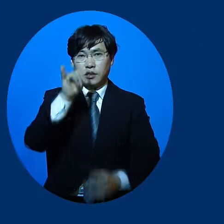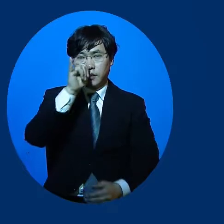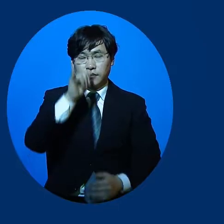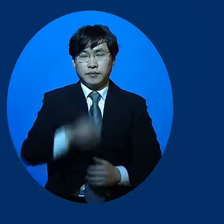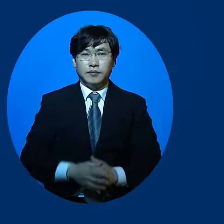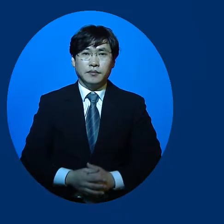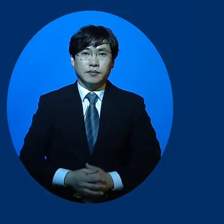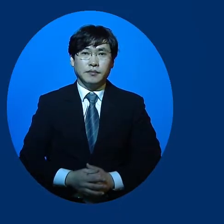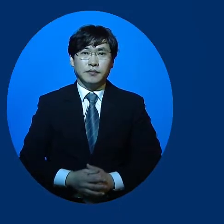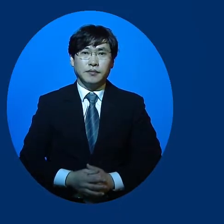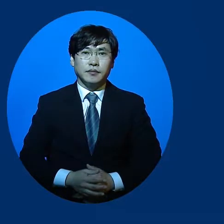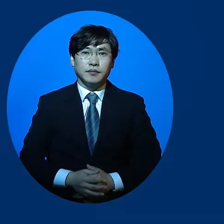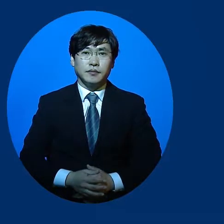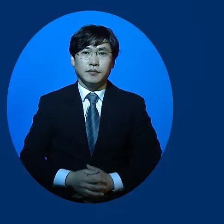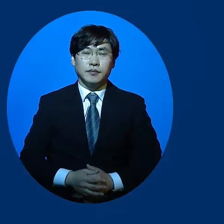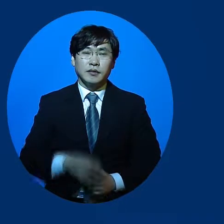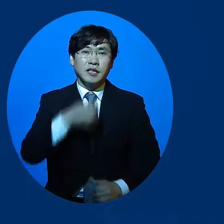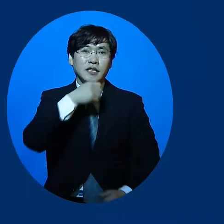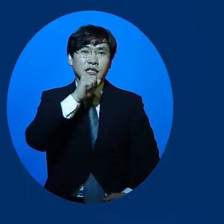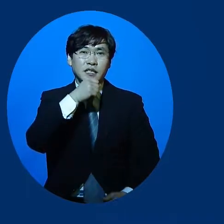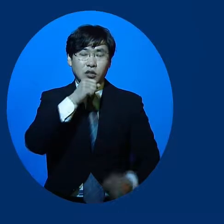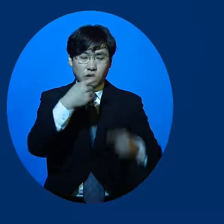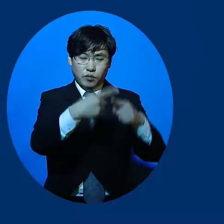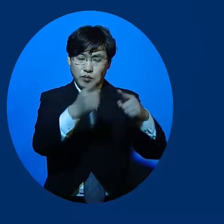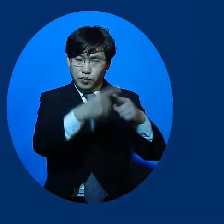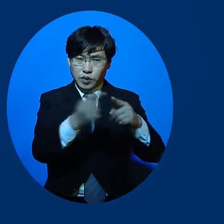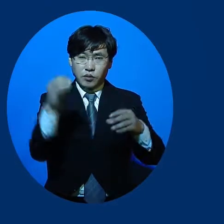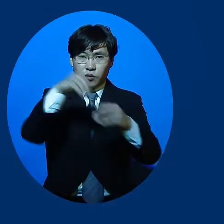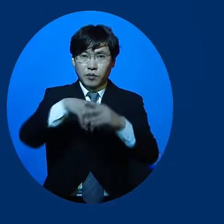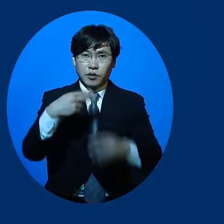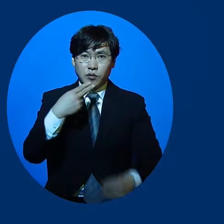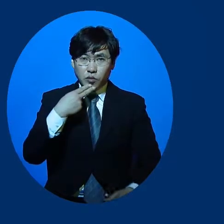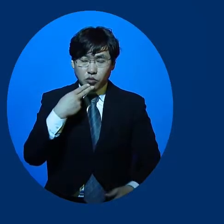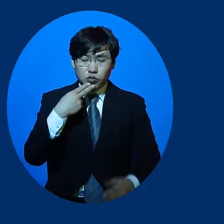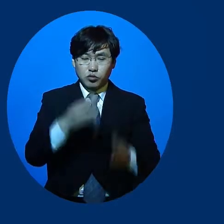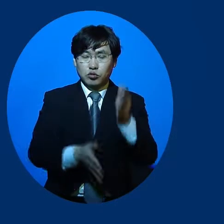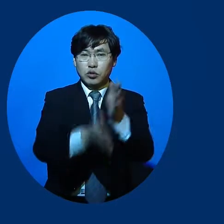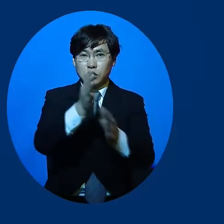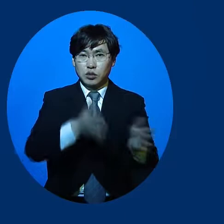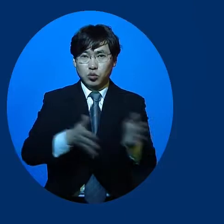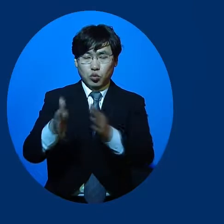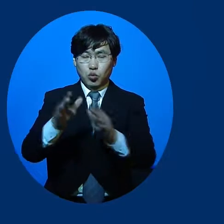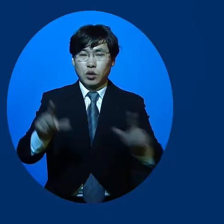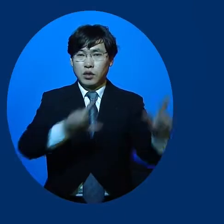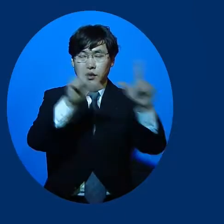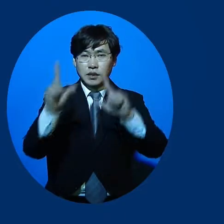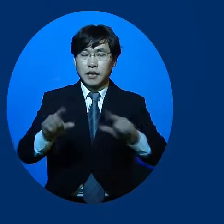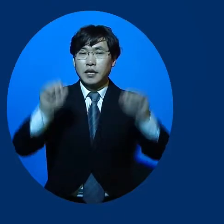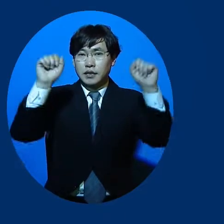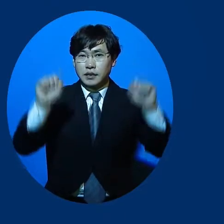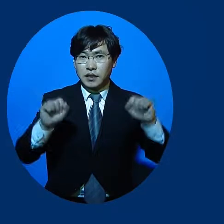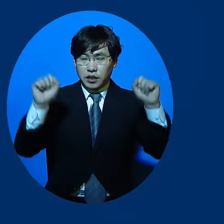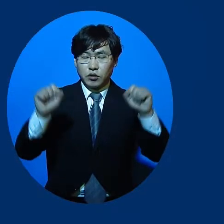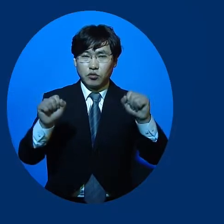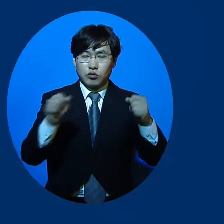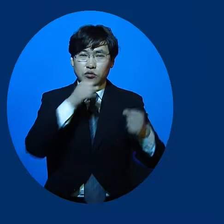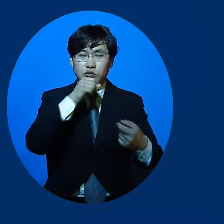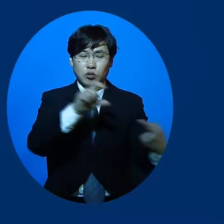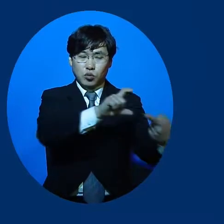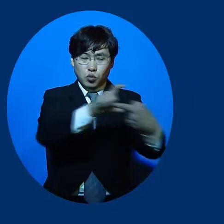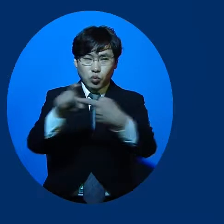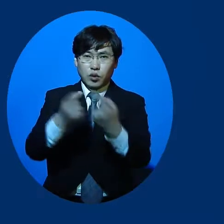발견되고 있습니다. 실적에 대한 평가를 반영하지 않고 시도별로 생활체육 프로그램 예산을 균등